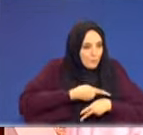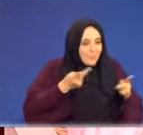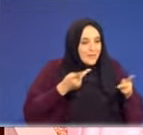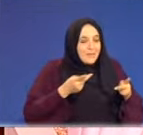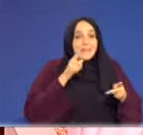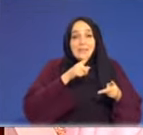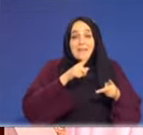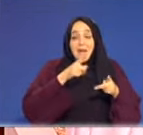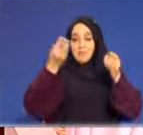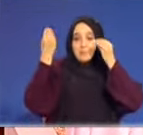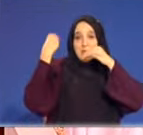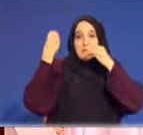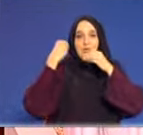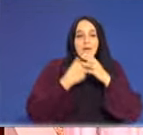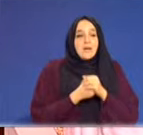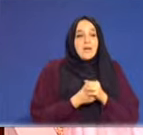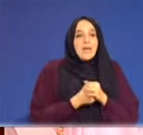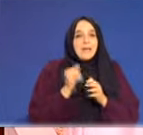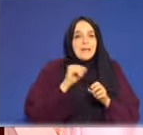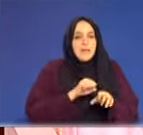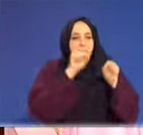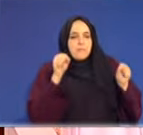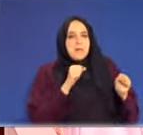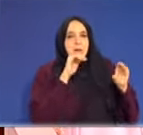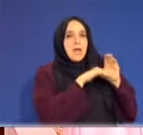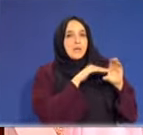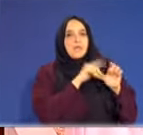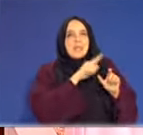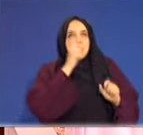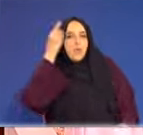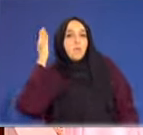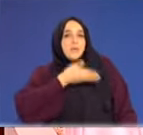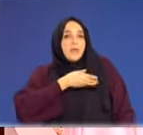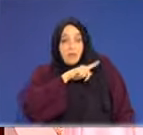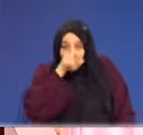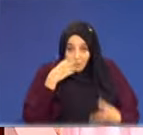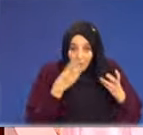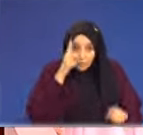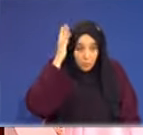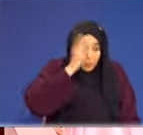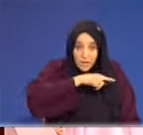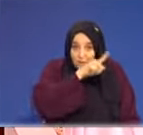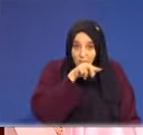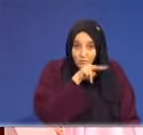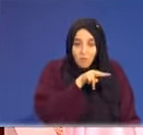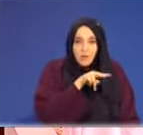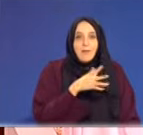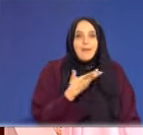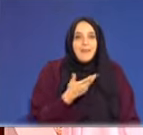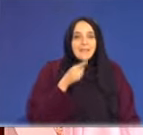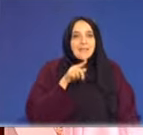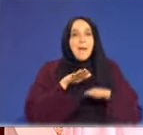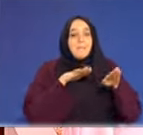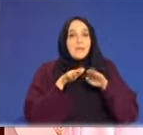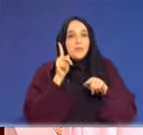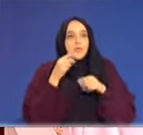والمحتكر ملعون. أتريدون أن تكونوا من الملعونين؟ وهكذا. فطبعا تستخدم طرق عديدة من